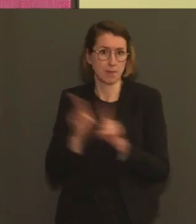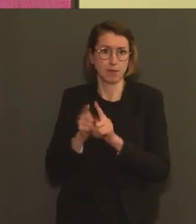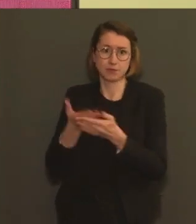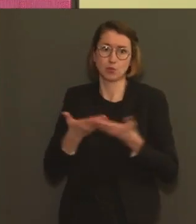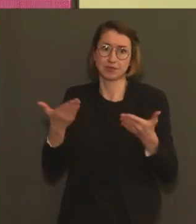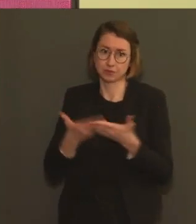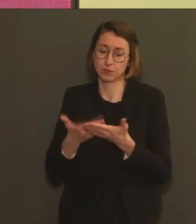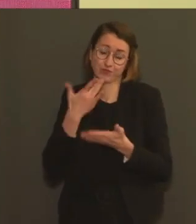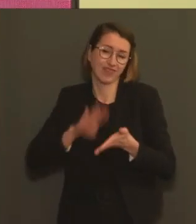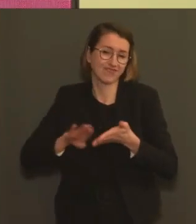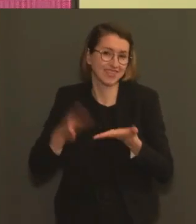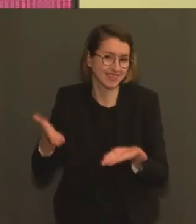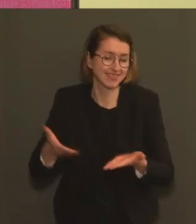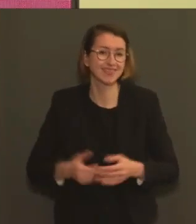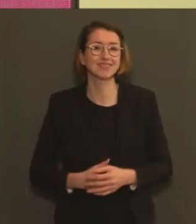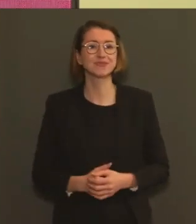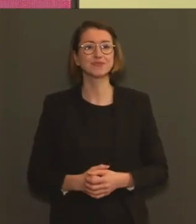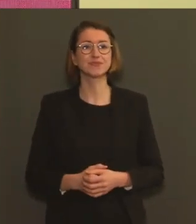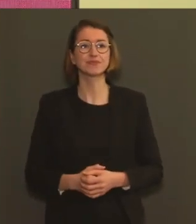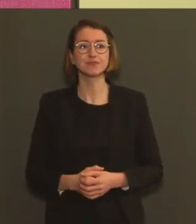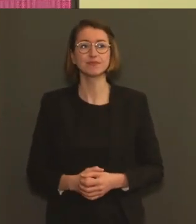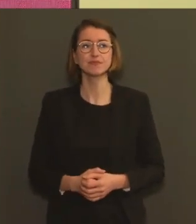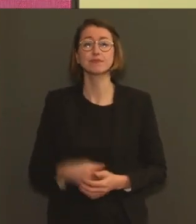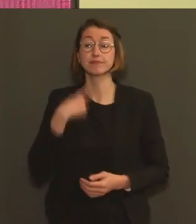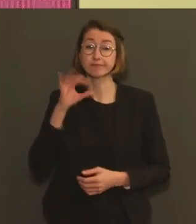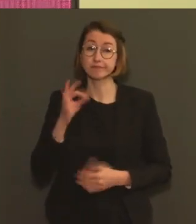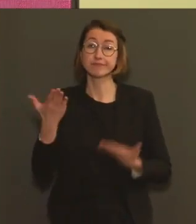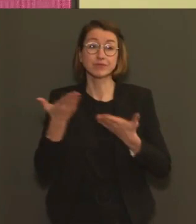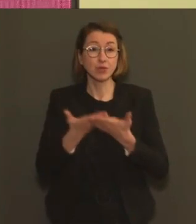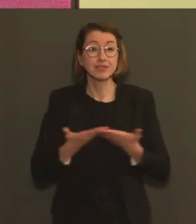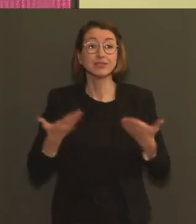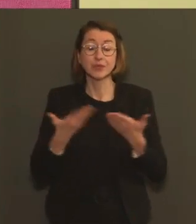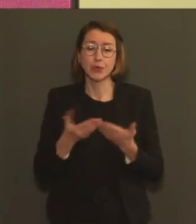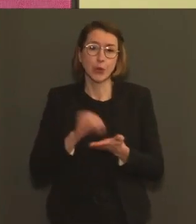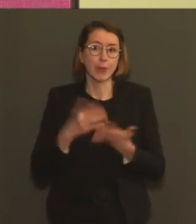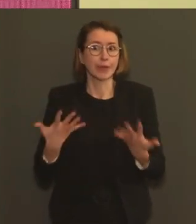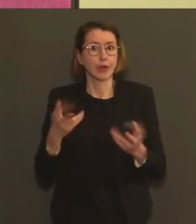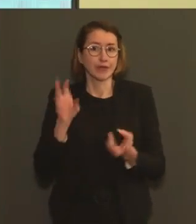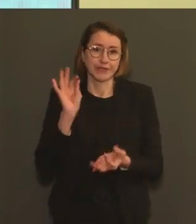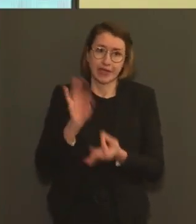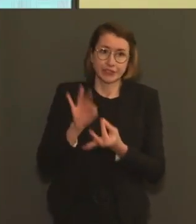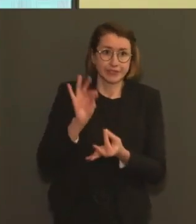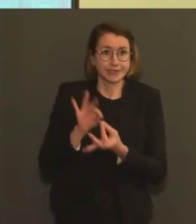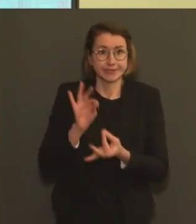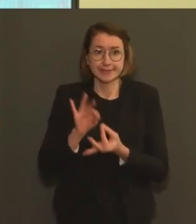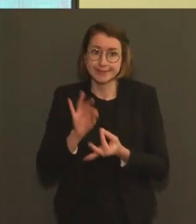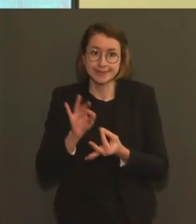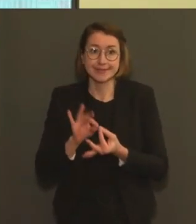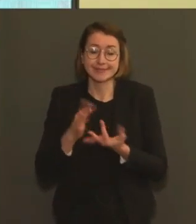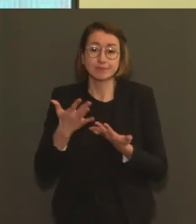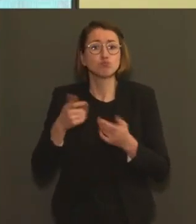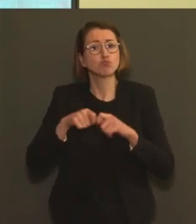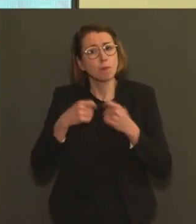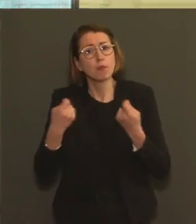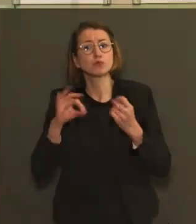l'a dit déjà, la situation reste fragile, reste sur un plateau trop élevé pour les systèmes de santé et pour les risques de